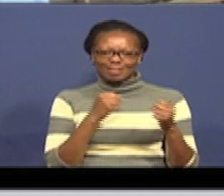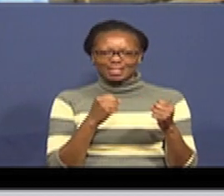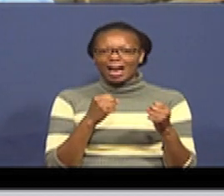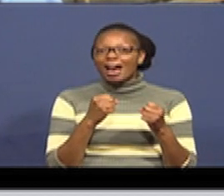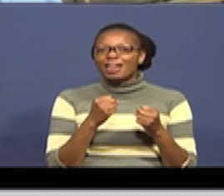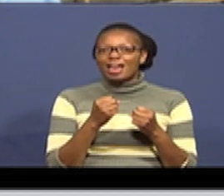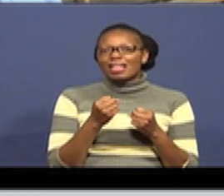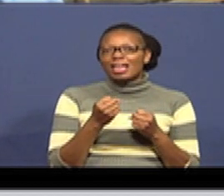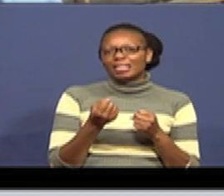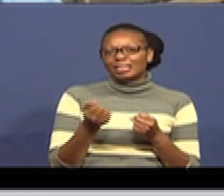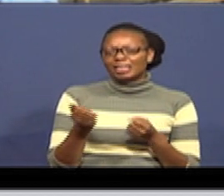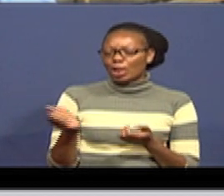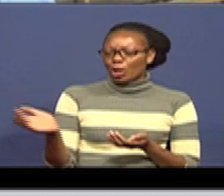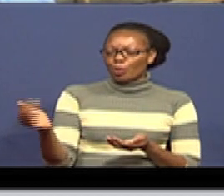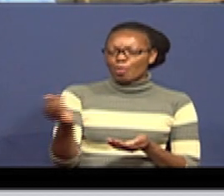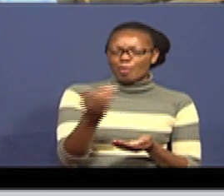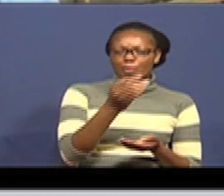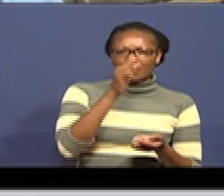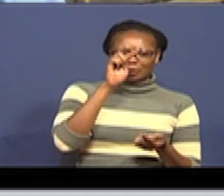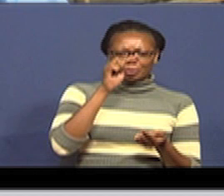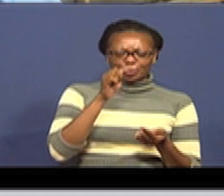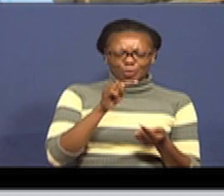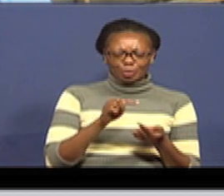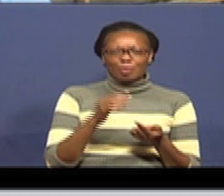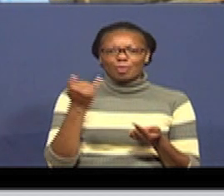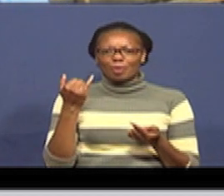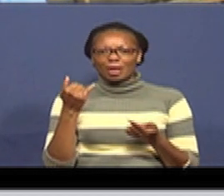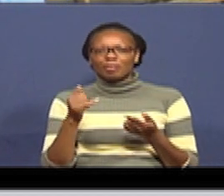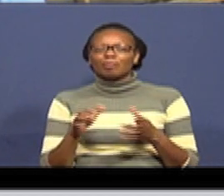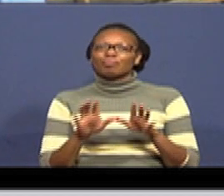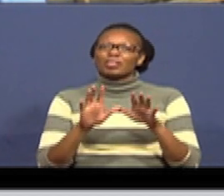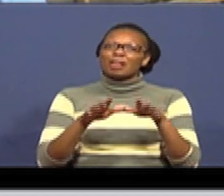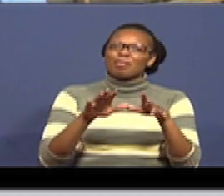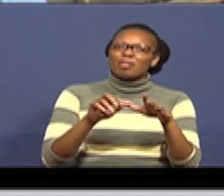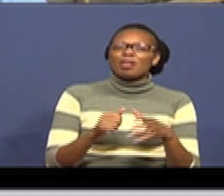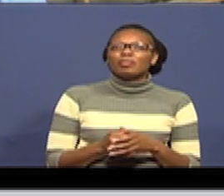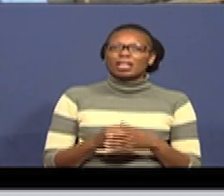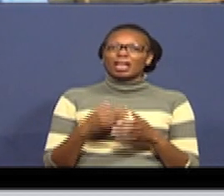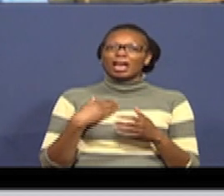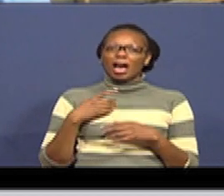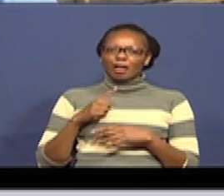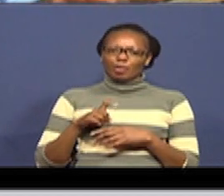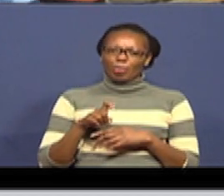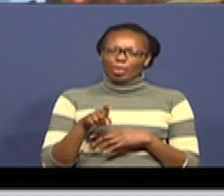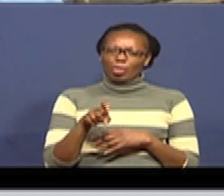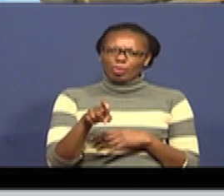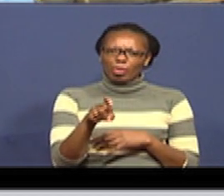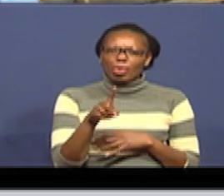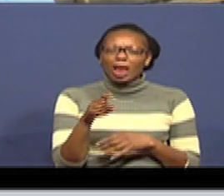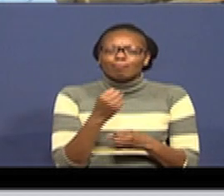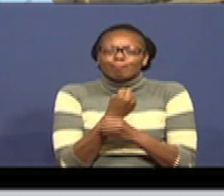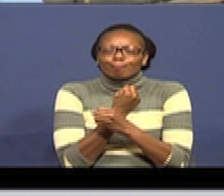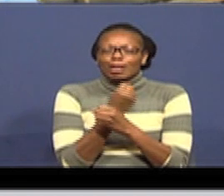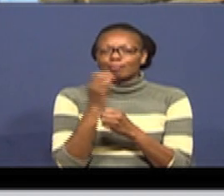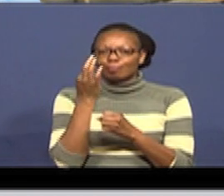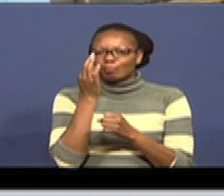hakuna kwa sababu umetumia hiyo media. Kule nje mavuno sio mengi kwa sababu pia kuna changamoto. Kuna ndege ambazo